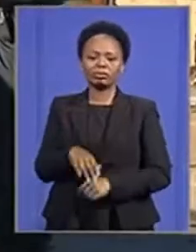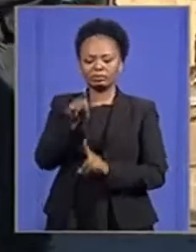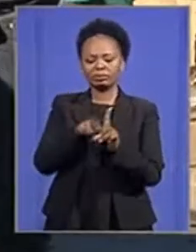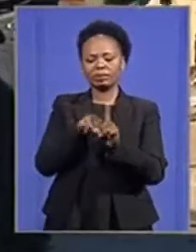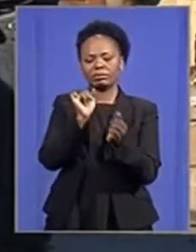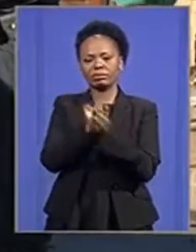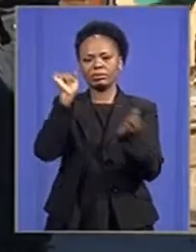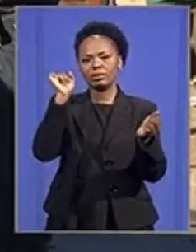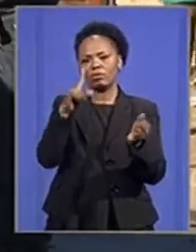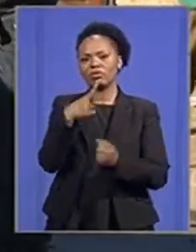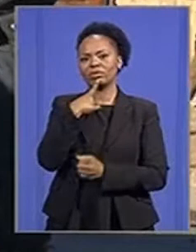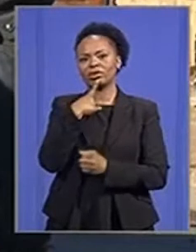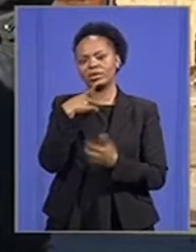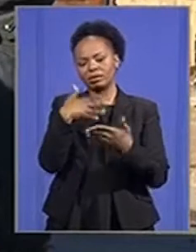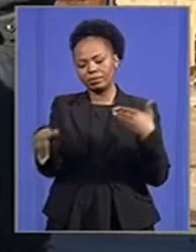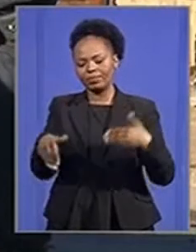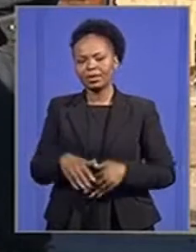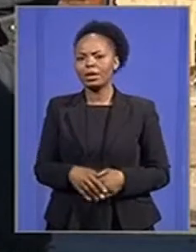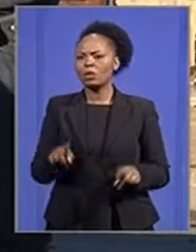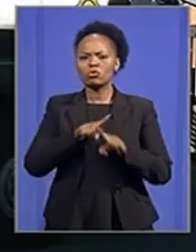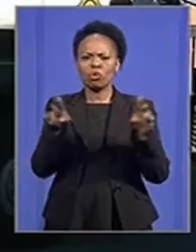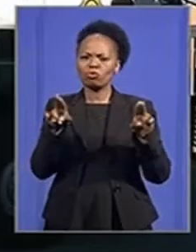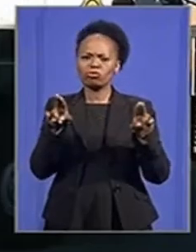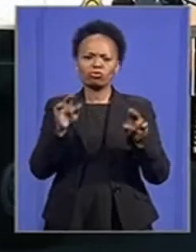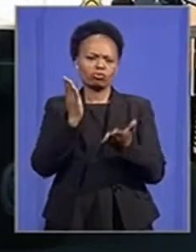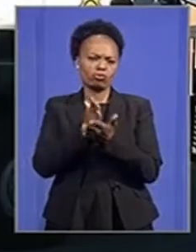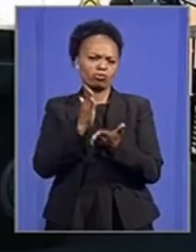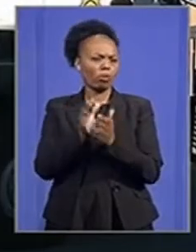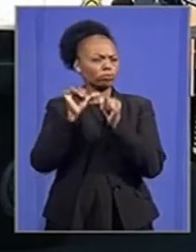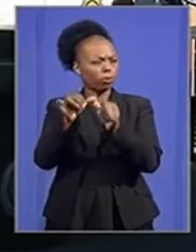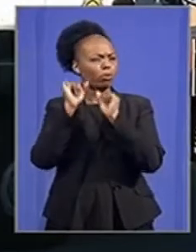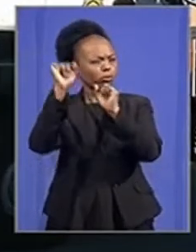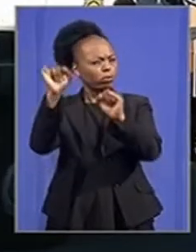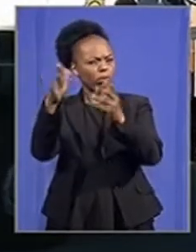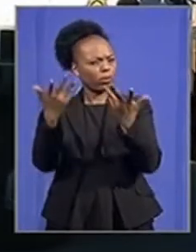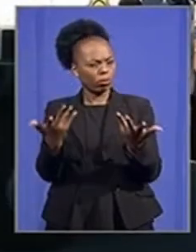sekete sa diranta a se gwa hlaka ga e ba mogwanto wo o sa tšwela pele go ba bjang.